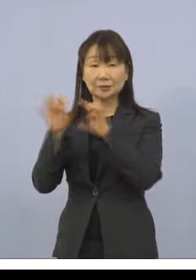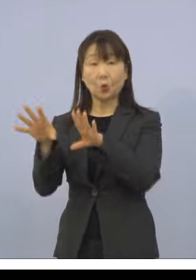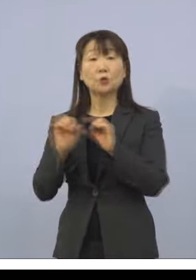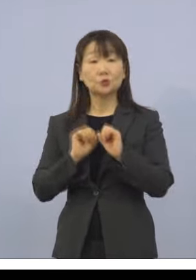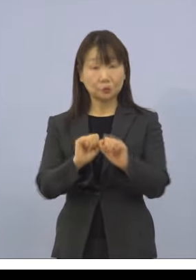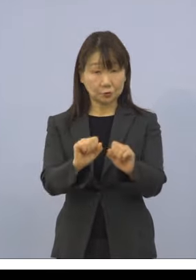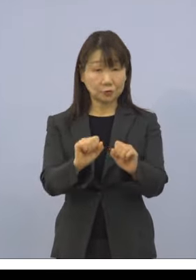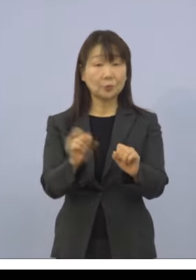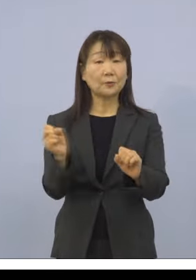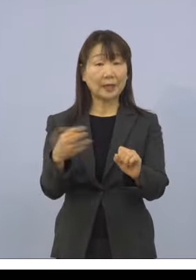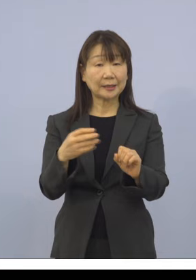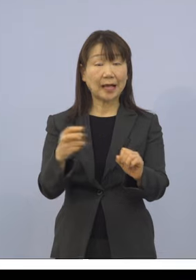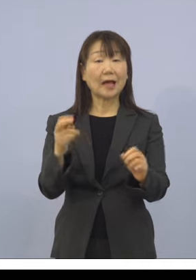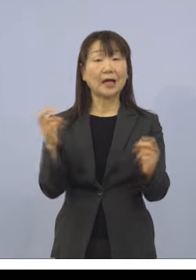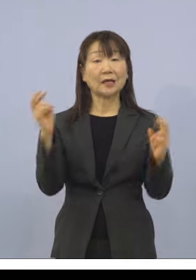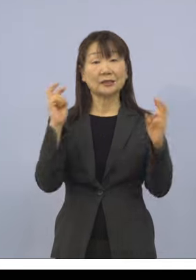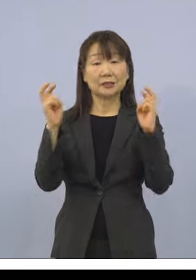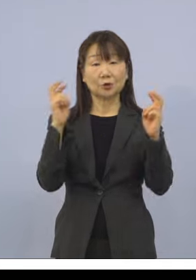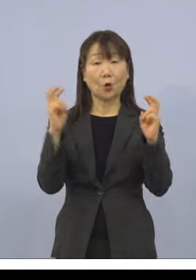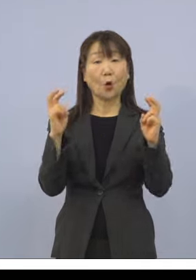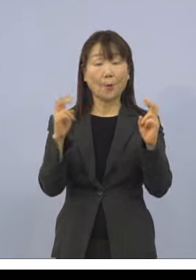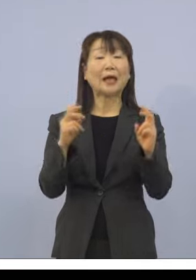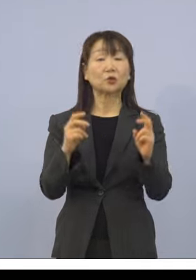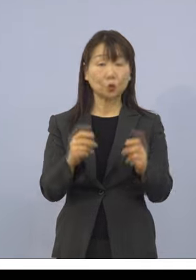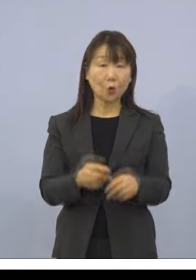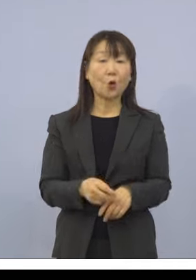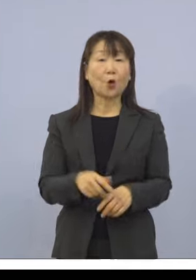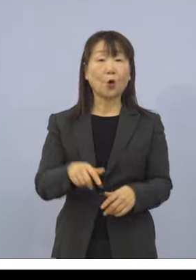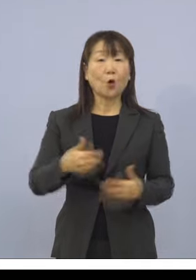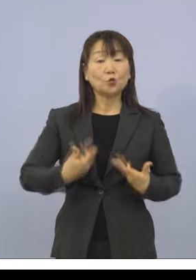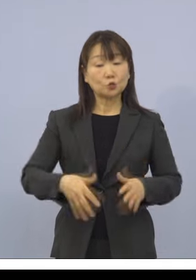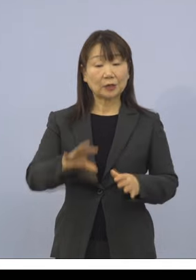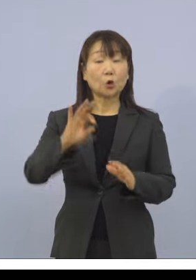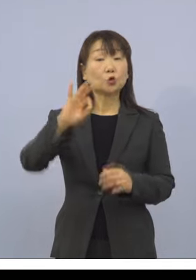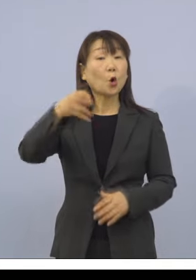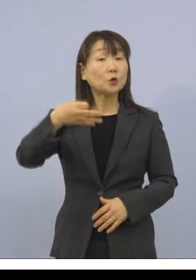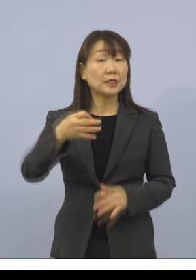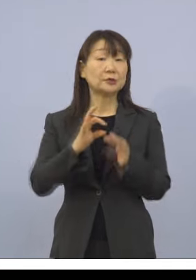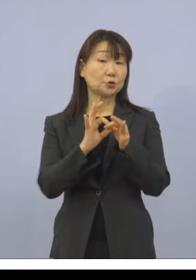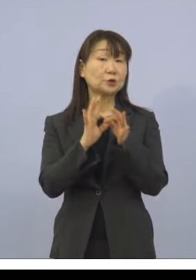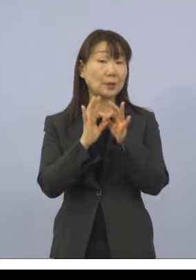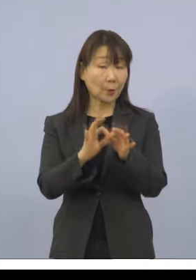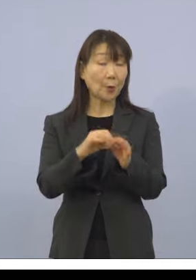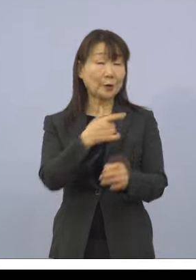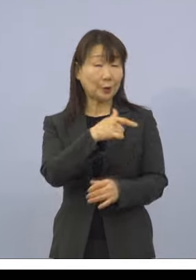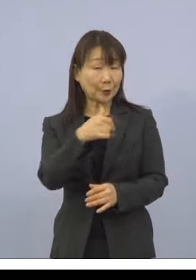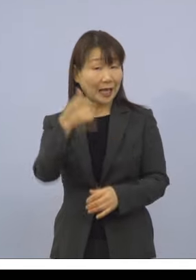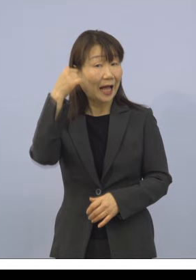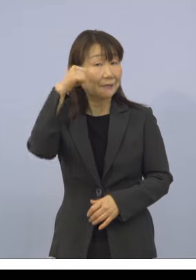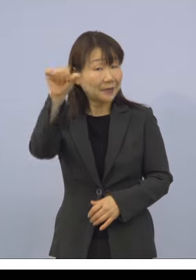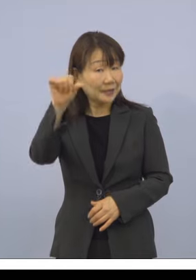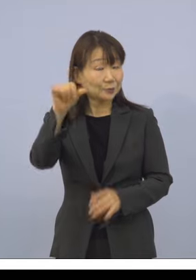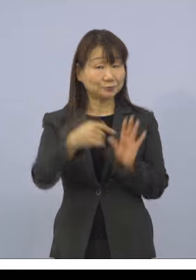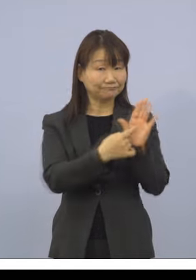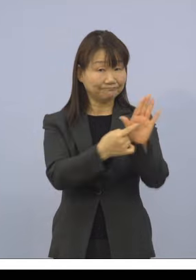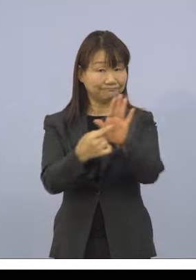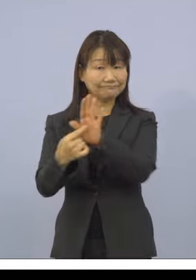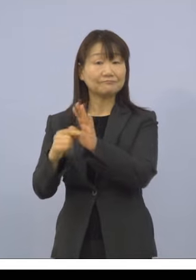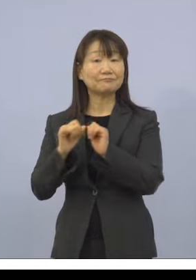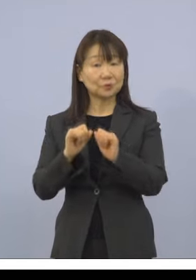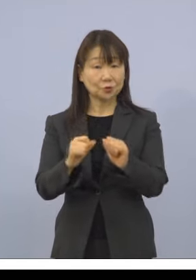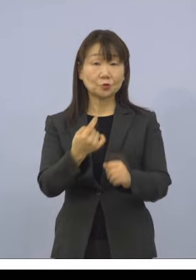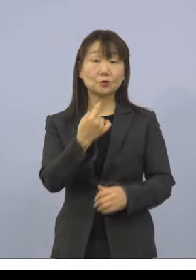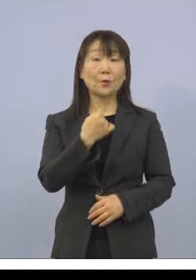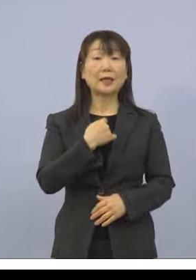そしてまた企業版ふるさと納税につきましても、さまざまなアピールをしていくと、まあ、私も東京